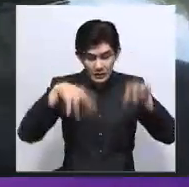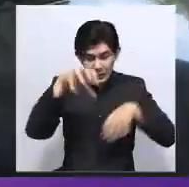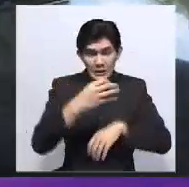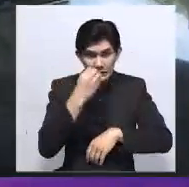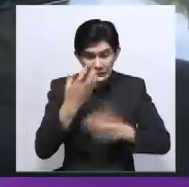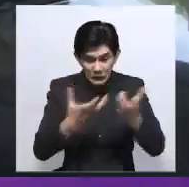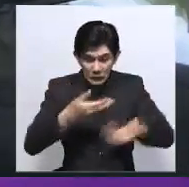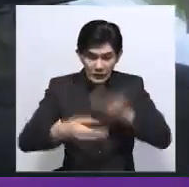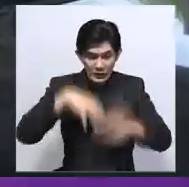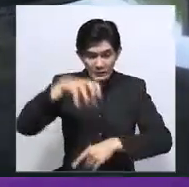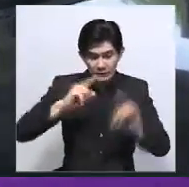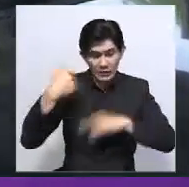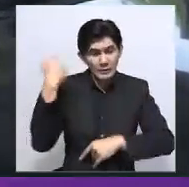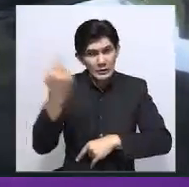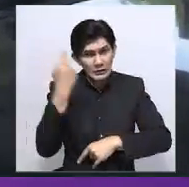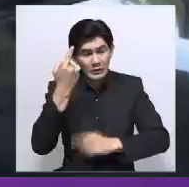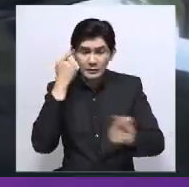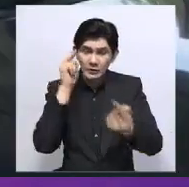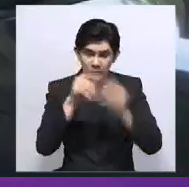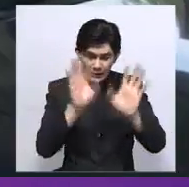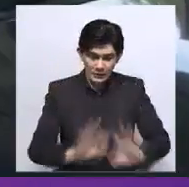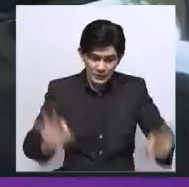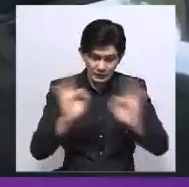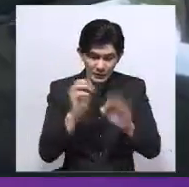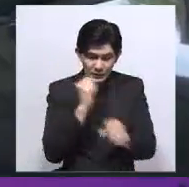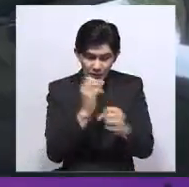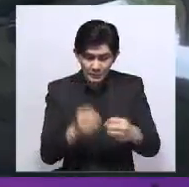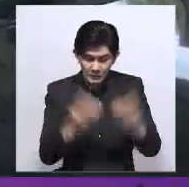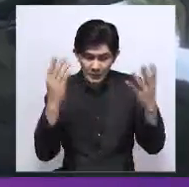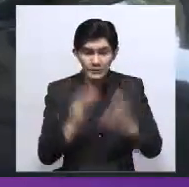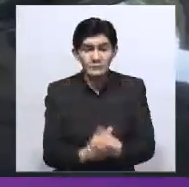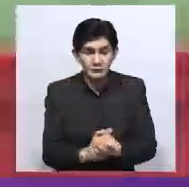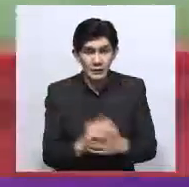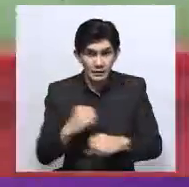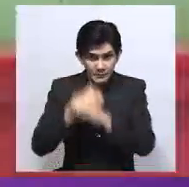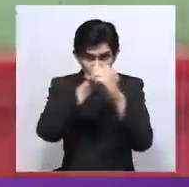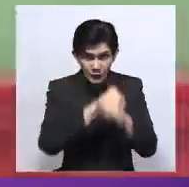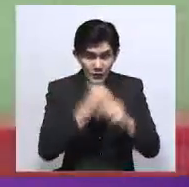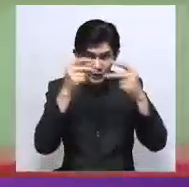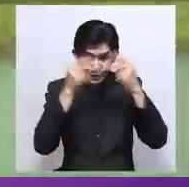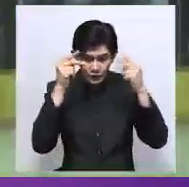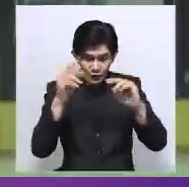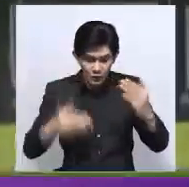าหารรวมไปถึงสถานที่ท่องเที่ยวที่เป็นเป้าหมายในการก่อเหตุของคนร้ายเพื่อป้องกันไม่